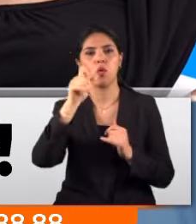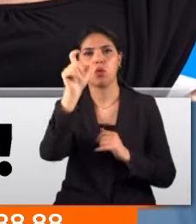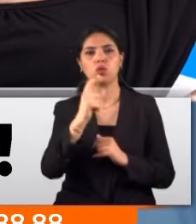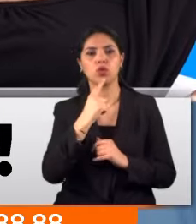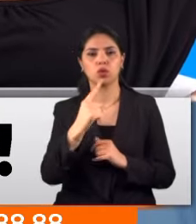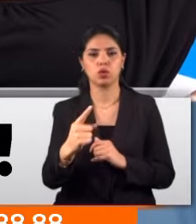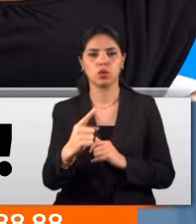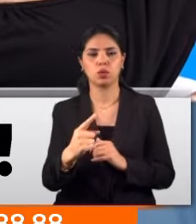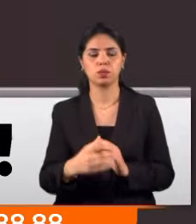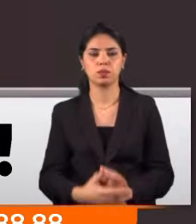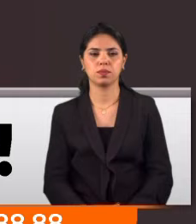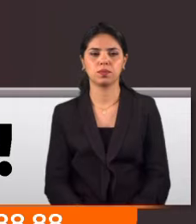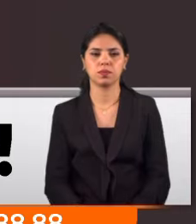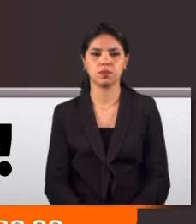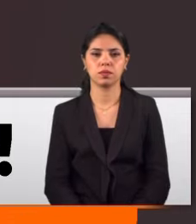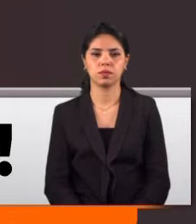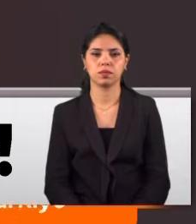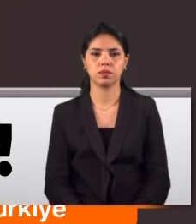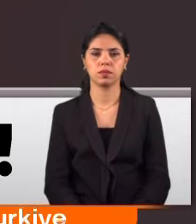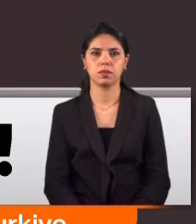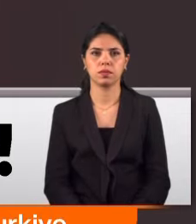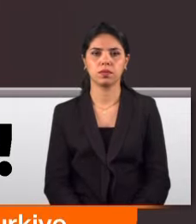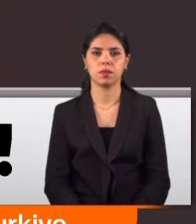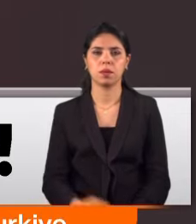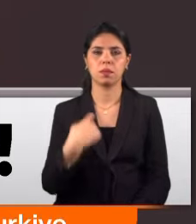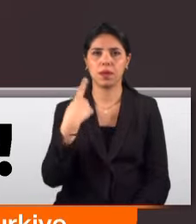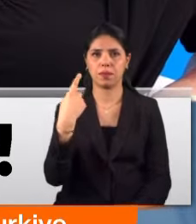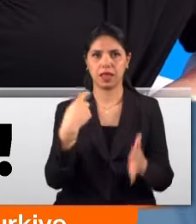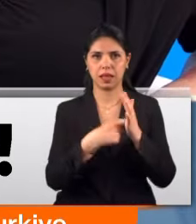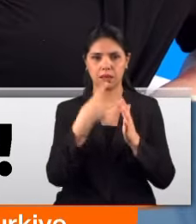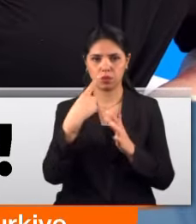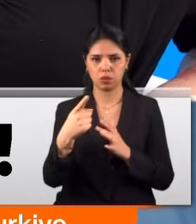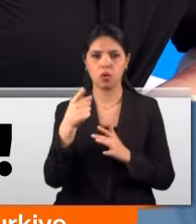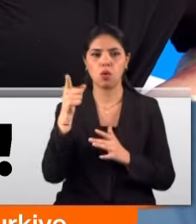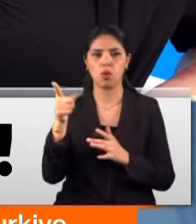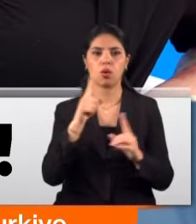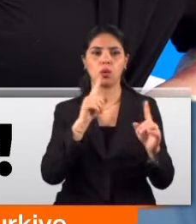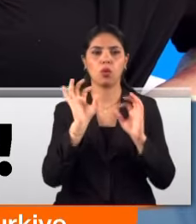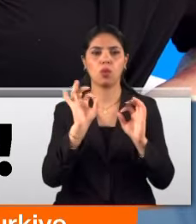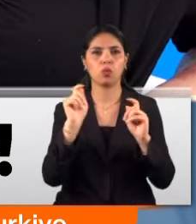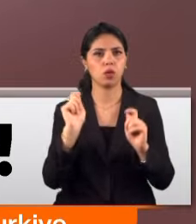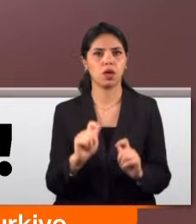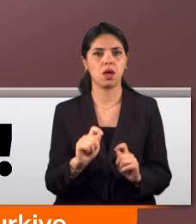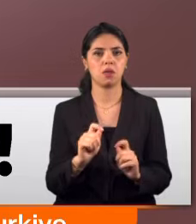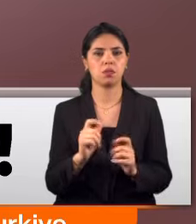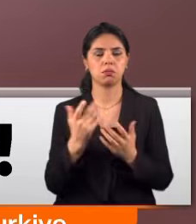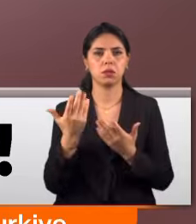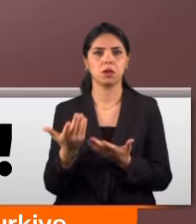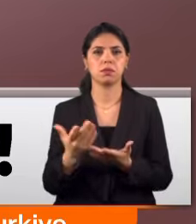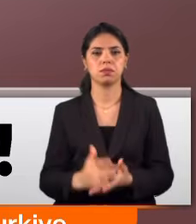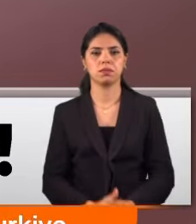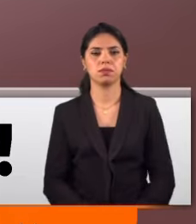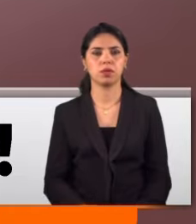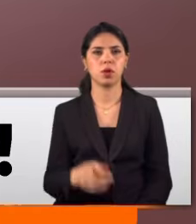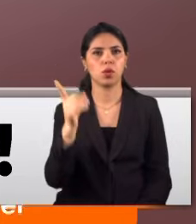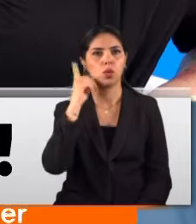Misal Levaz'ın sitesinde kalıyordu. Ben size bir isim vermiştim. Orada ona doğum günü yapmıştı o şahıs. Bu ünlü